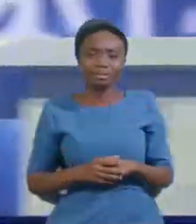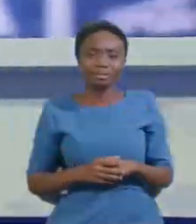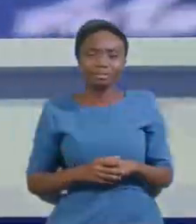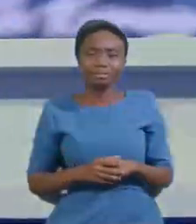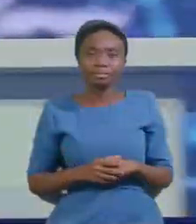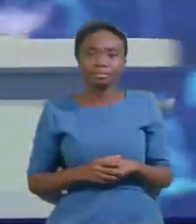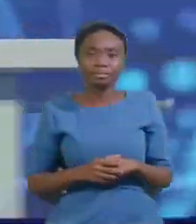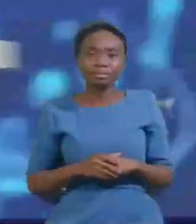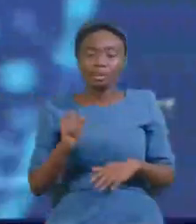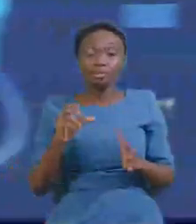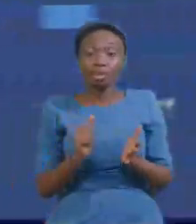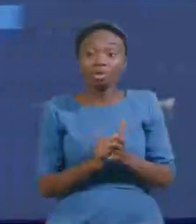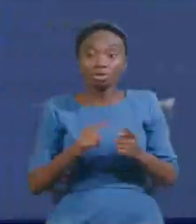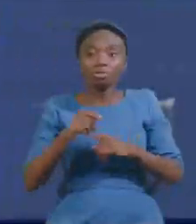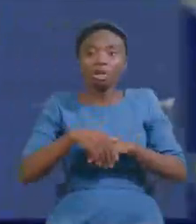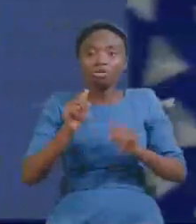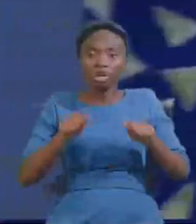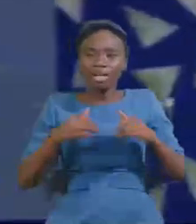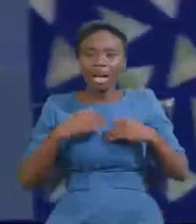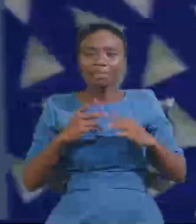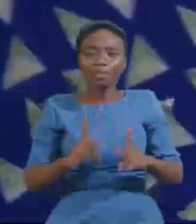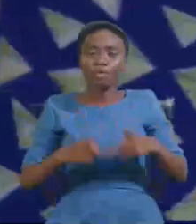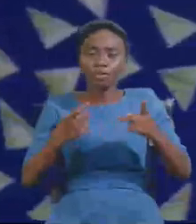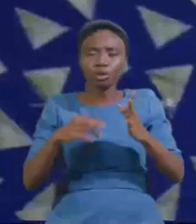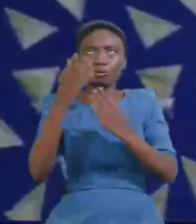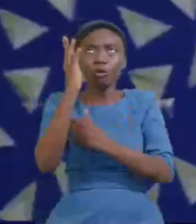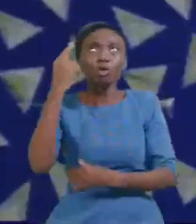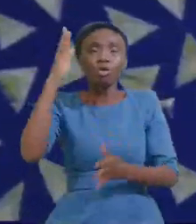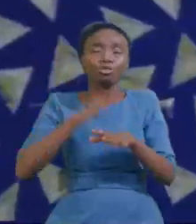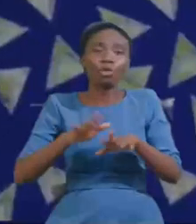pour que ce soit tu aies la santé, la guérison,